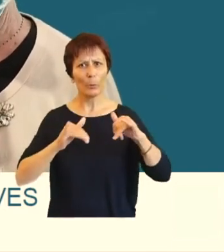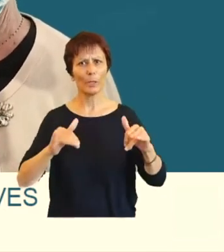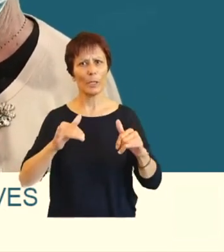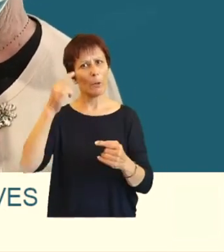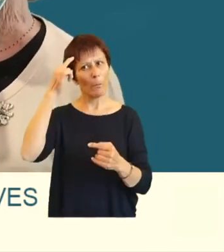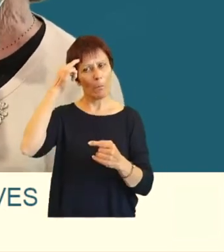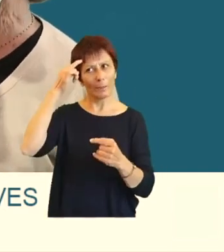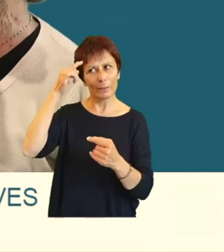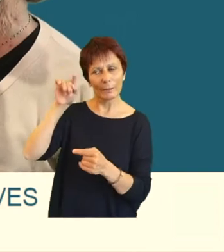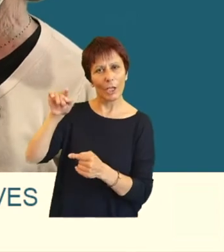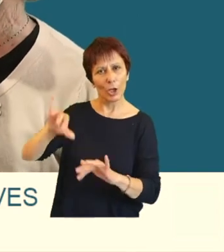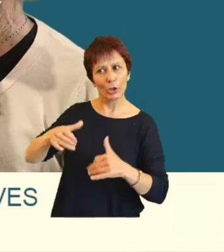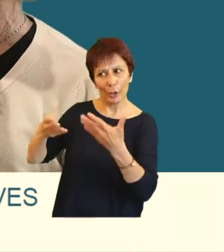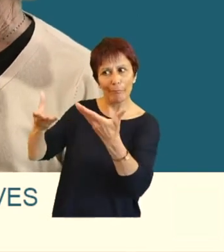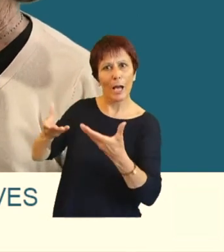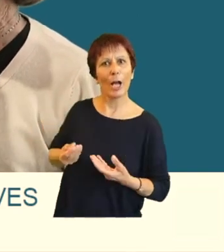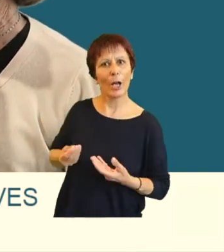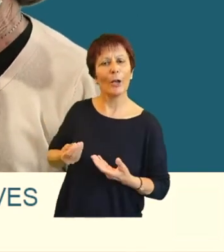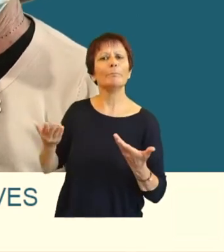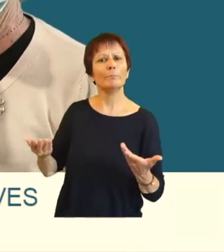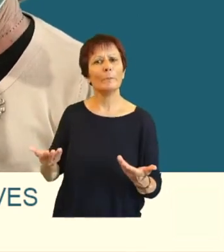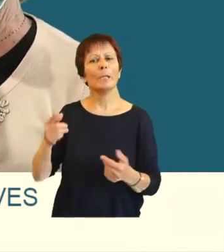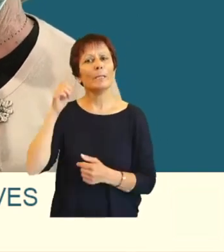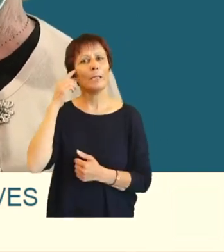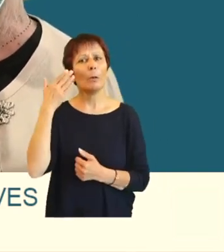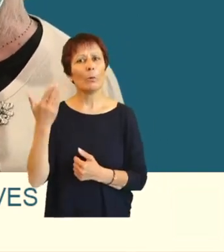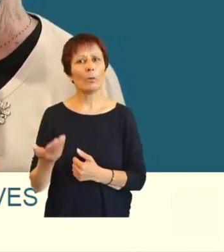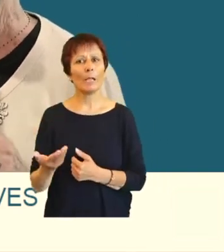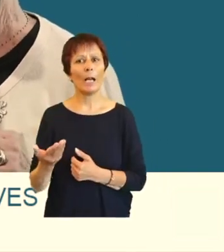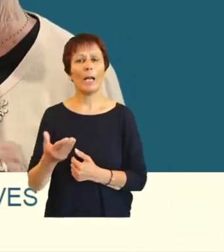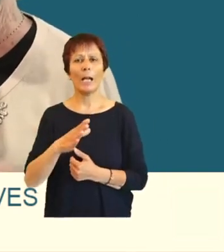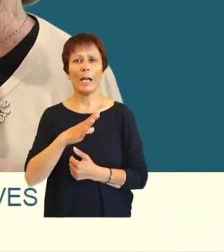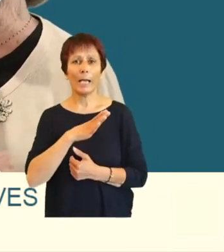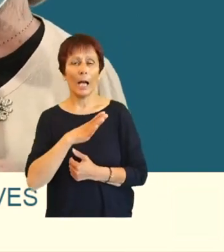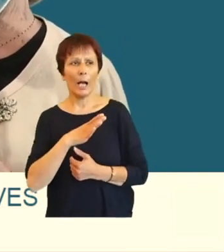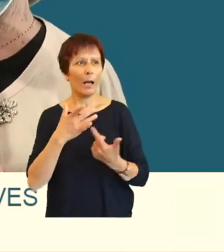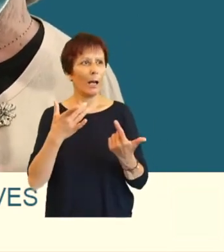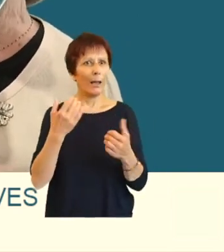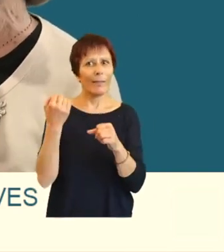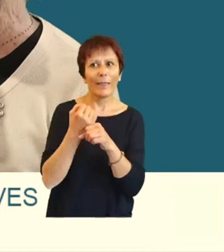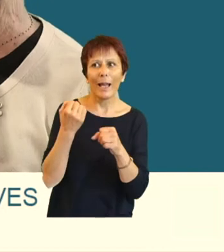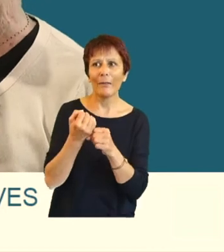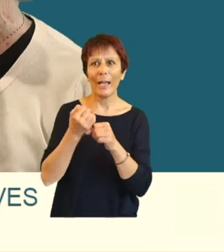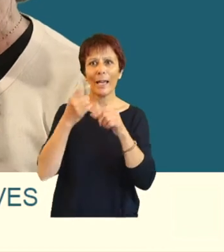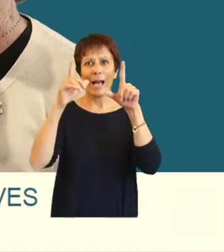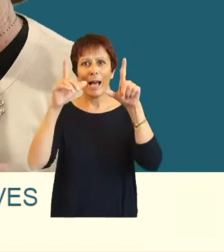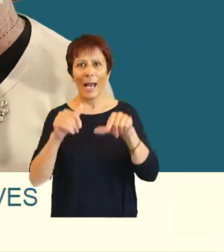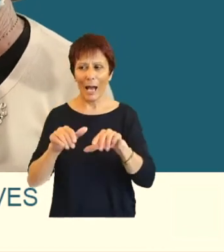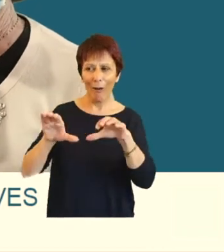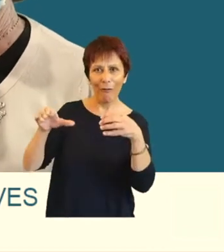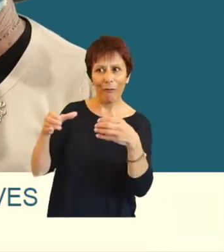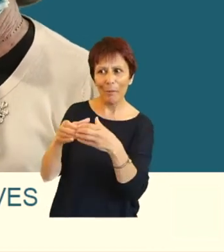la jeunesse. Et donc, au-delà de la monstration, il y a aussi ce travail de formation